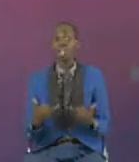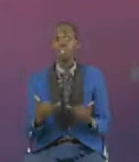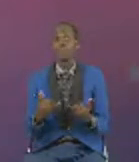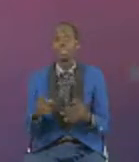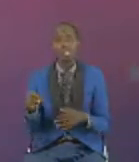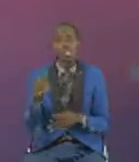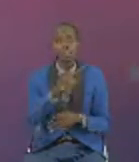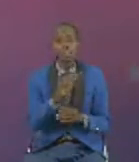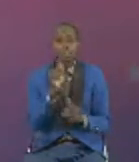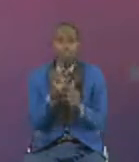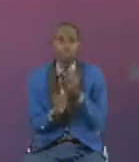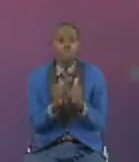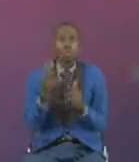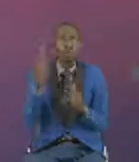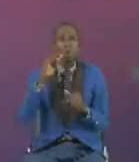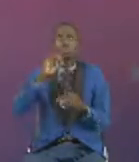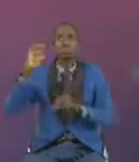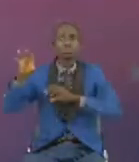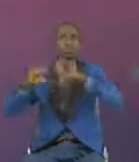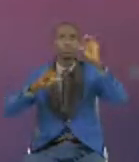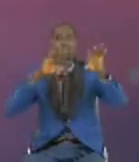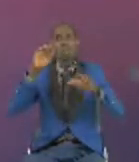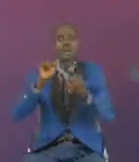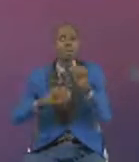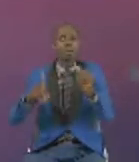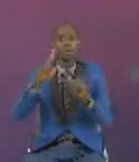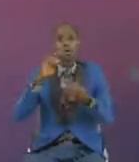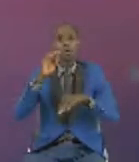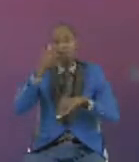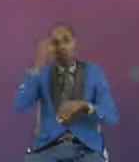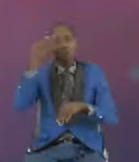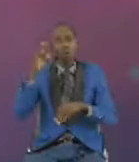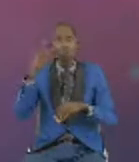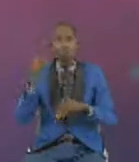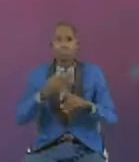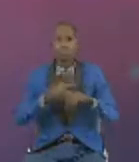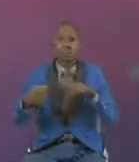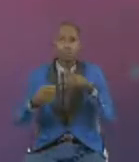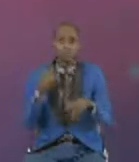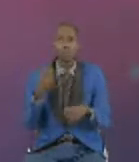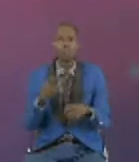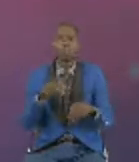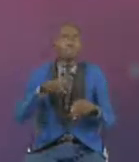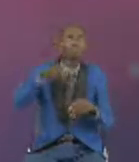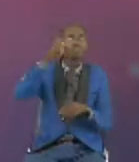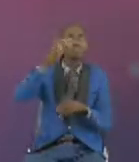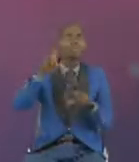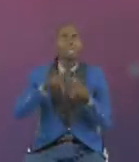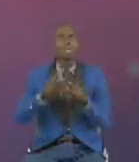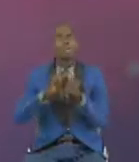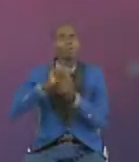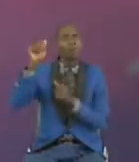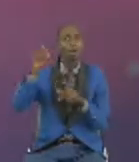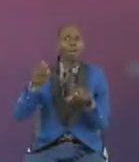Chapitre 11, 19. Ceux qui avaient été dispersés par la persécution survenue à l'occasion d'Édienne allèrent jusqu'en